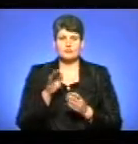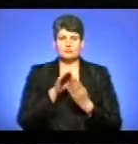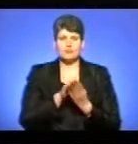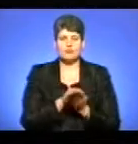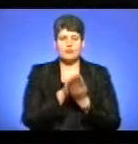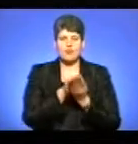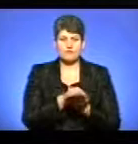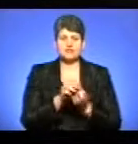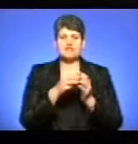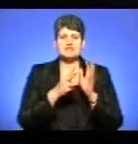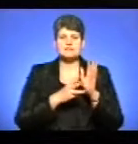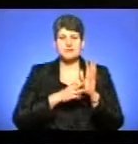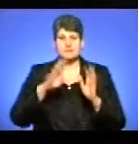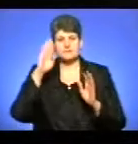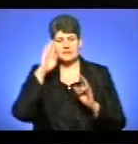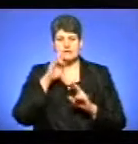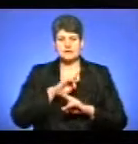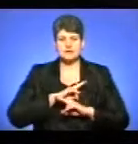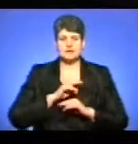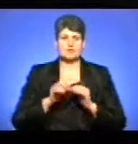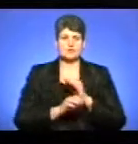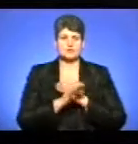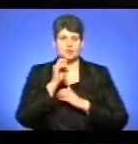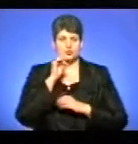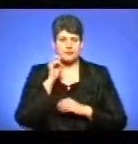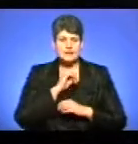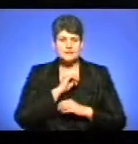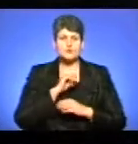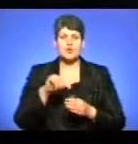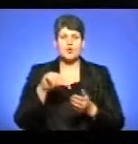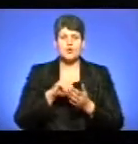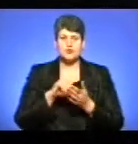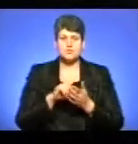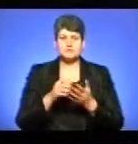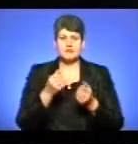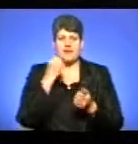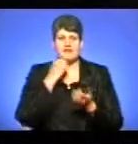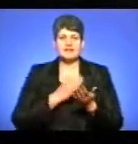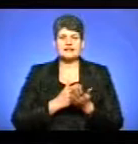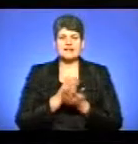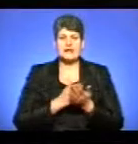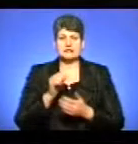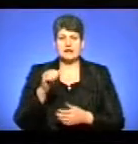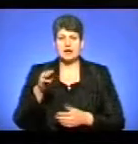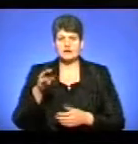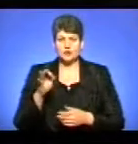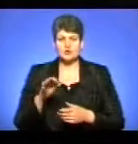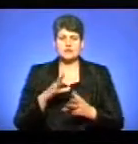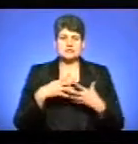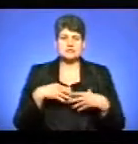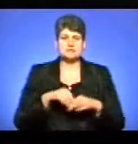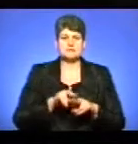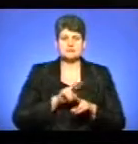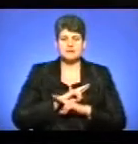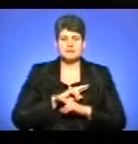поховано 18 бійців, які загинули на сході України. Участь у панахиді взяли ветерани АТО, сім'ї загиблих, представники